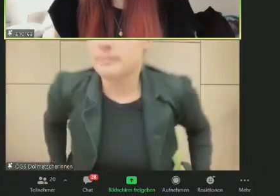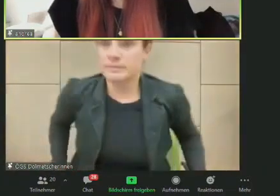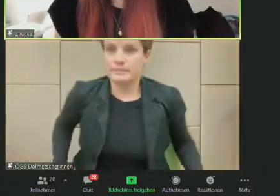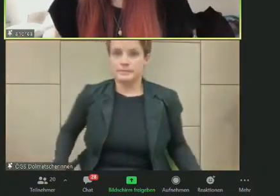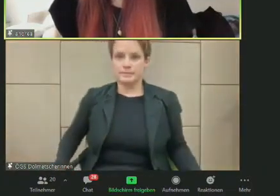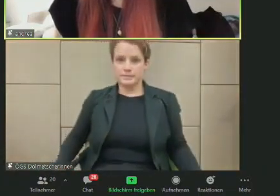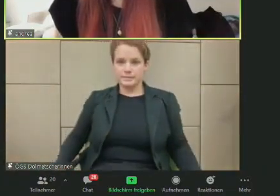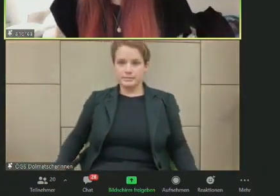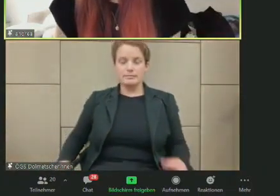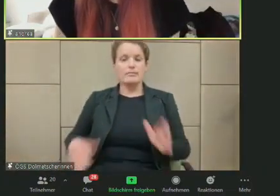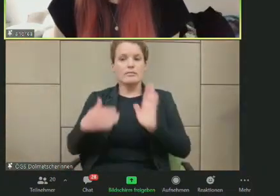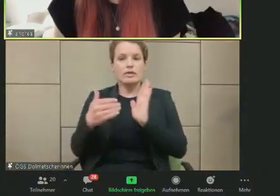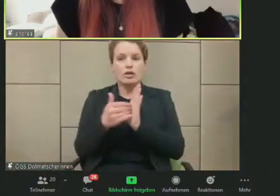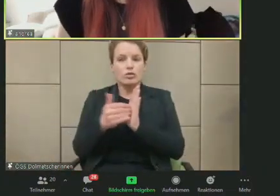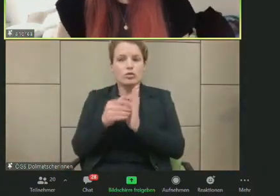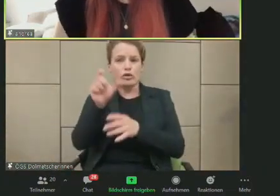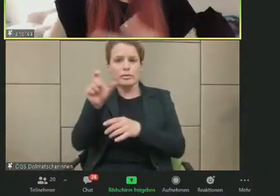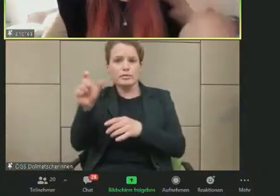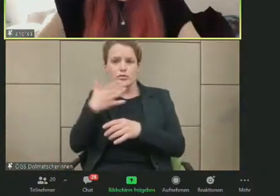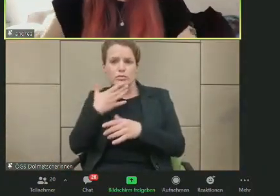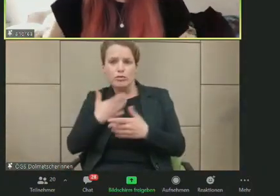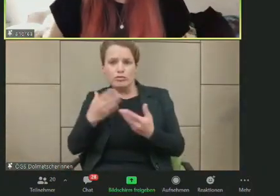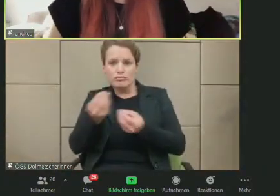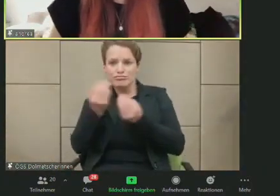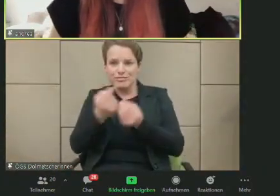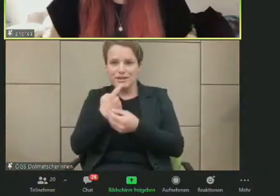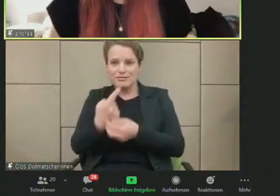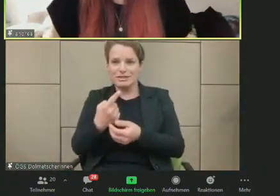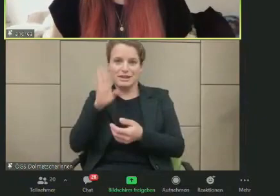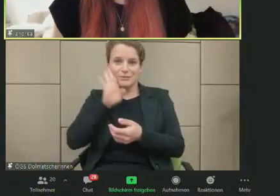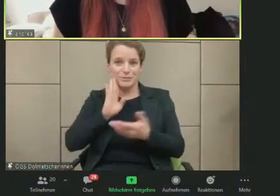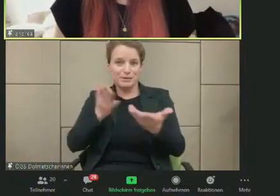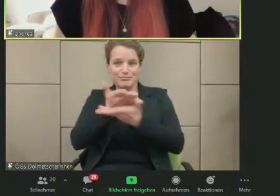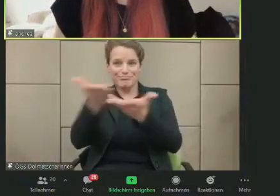Gibt es vielleicht noch jemanden? Bitte.